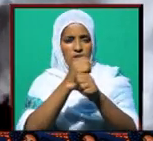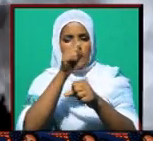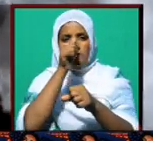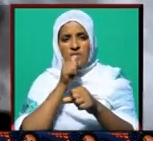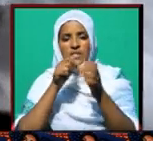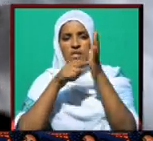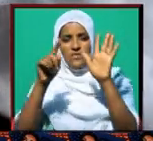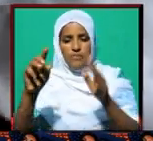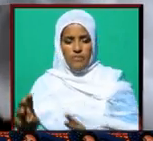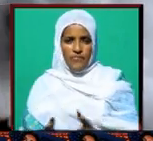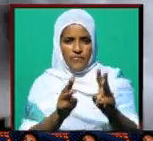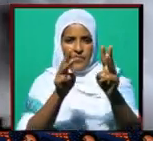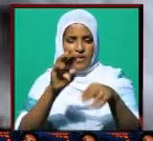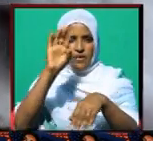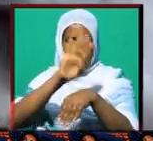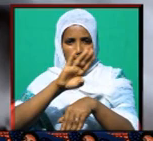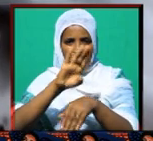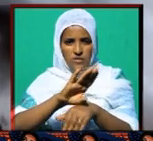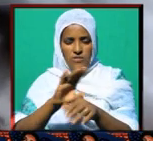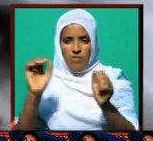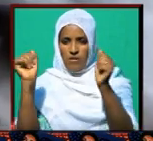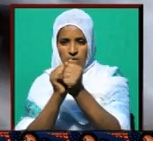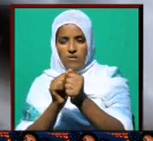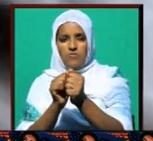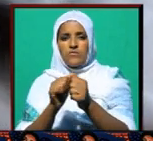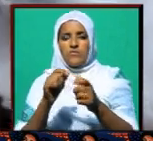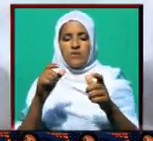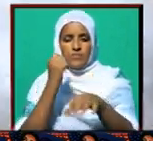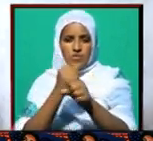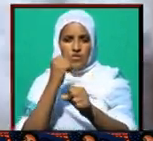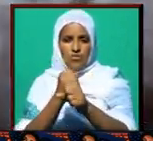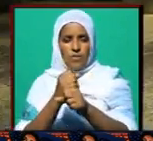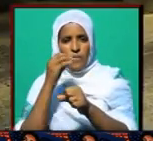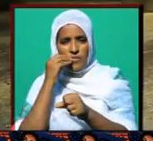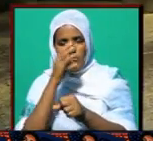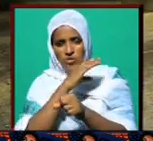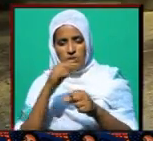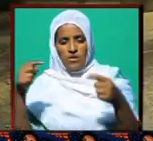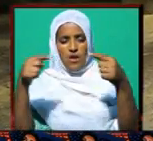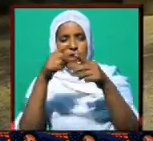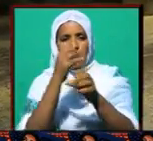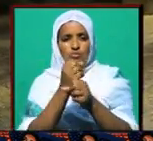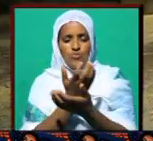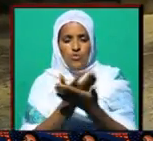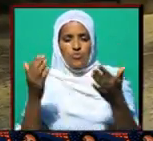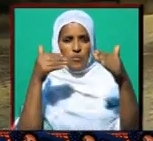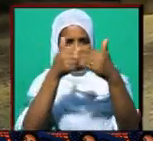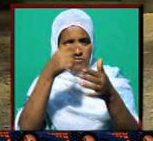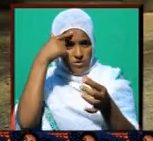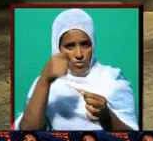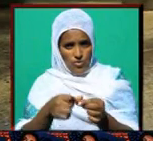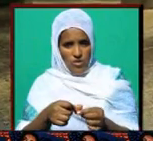የመቅደሱን አሰራር ምስጢር የገለጠበት መንገድ፣ ከቤተ ክርስቲያን ጋር አብረው ስለሚሰሩ ቤቶችና ተያያዥ